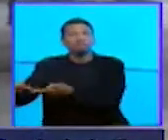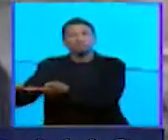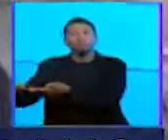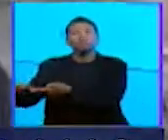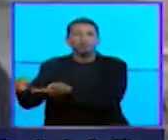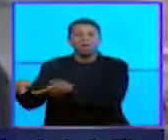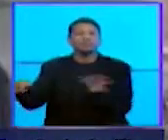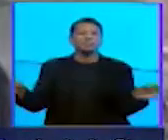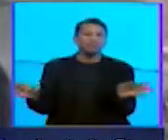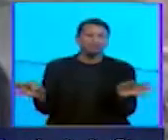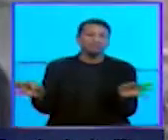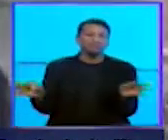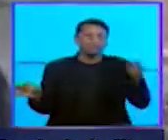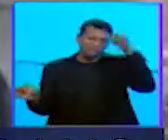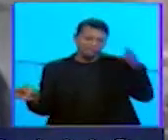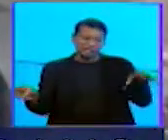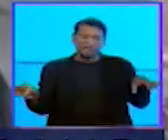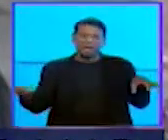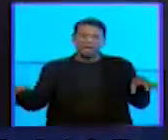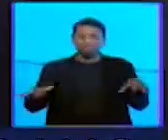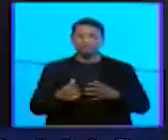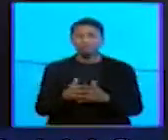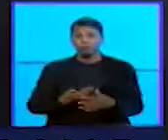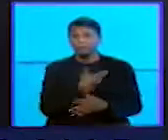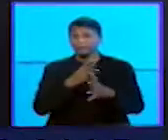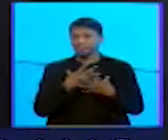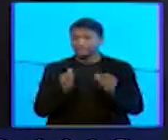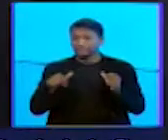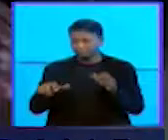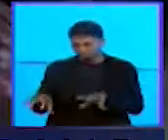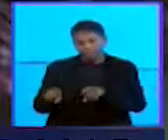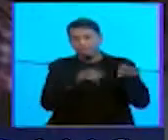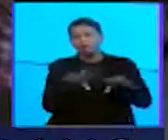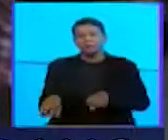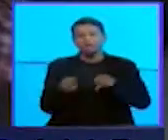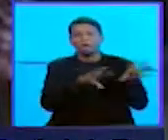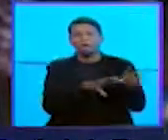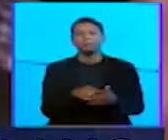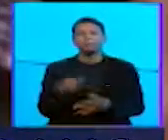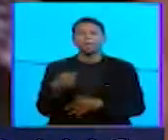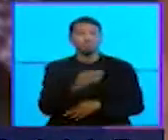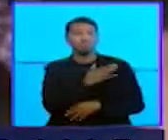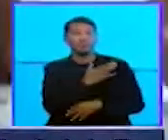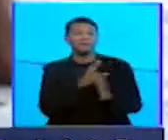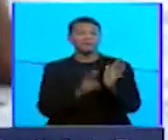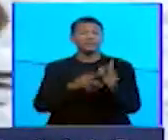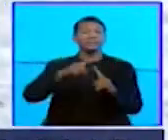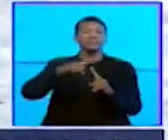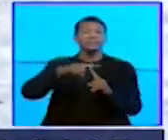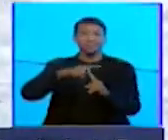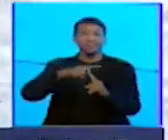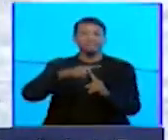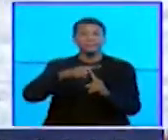warga korban banjir saat ini menempati tempat penampungan di aula kantor Bupati Malaka, Nusa Tenggara Timur. Hari keempat berada di